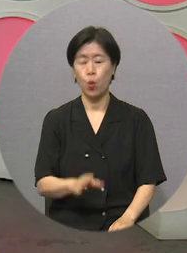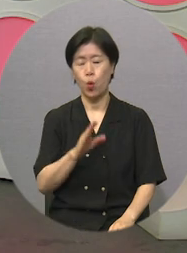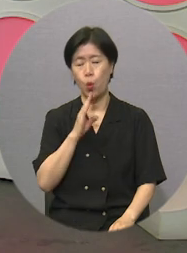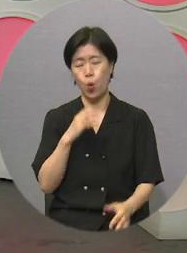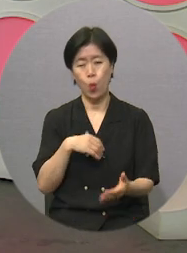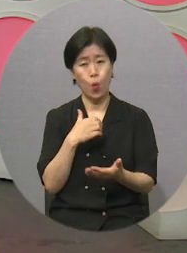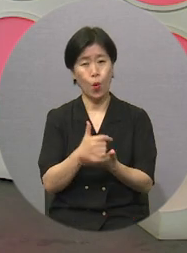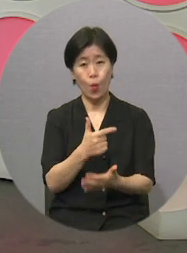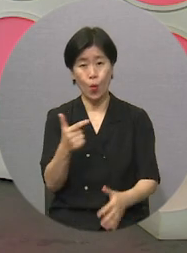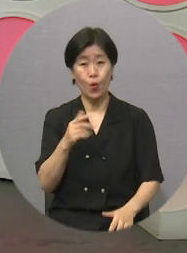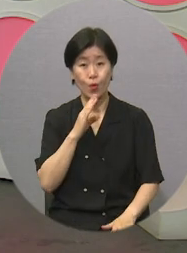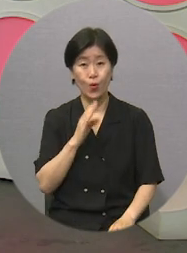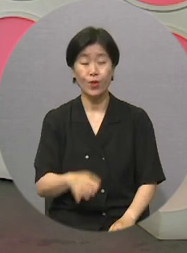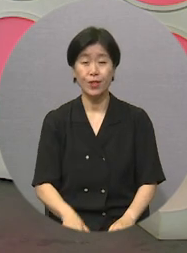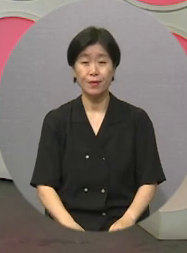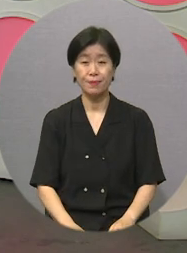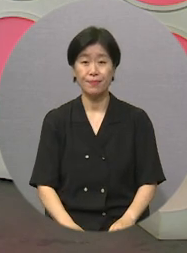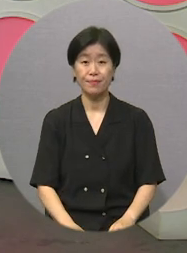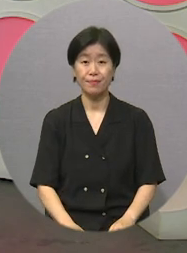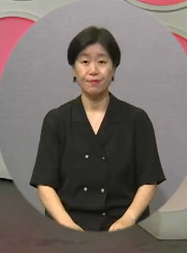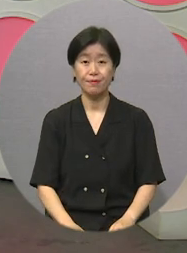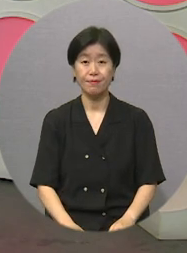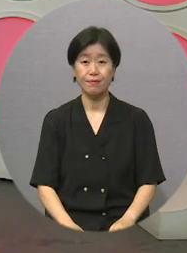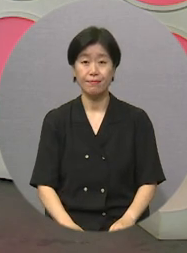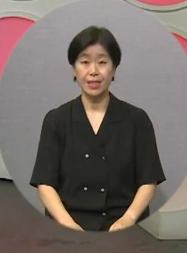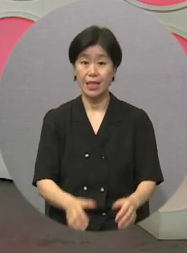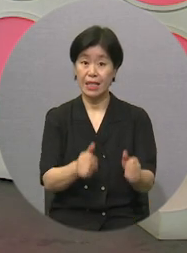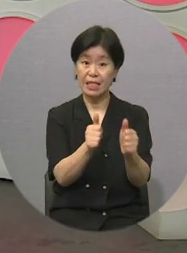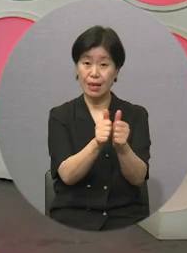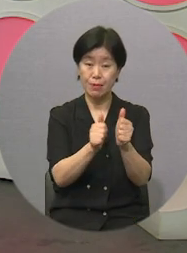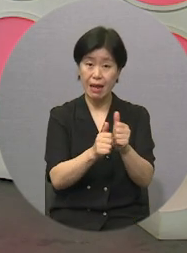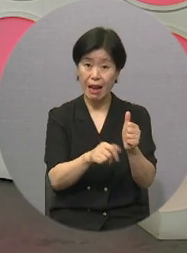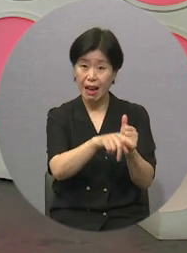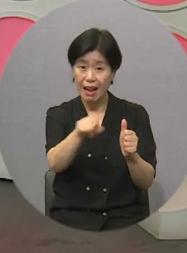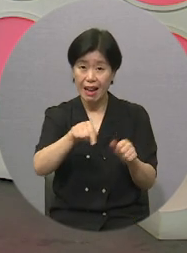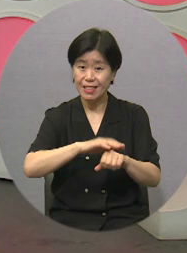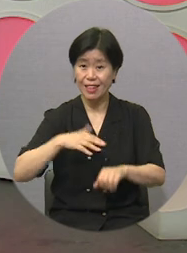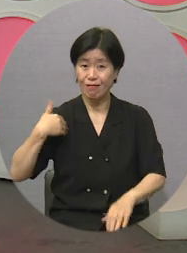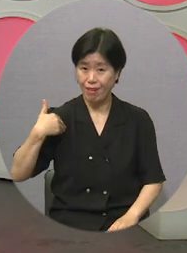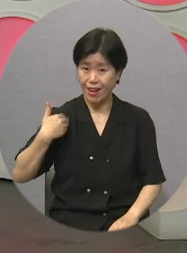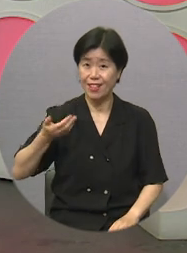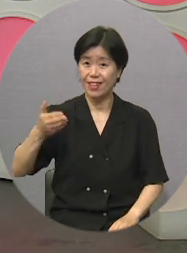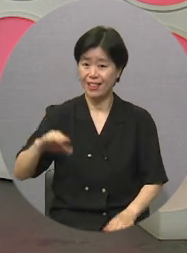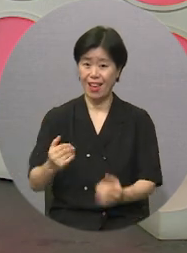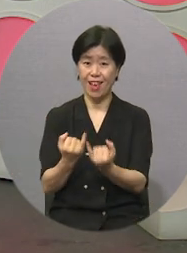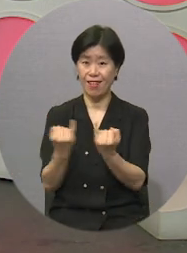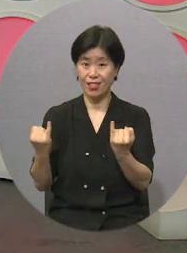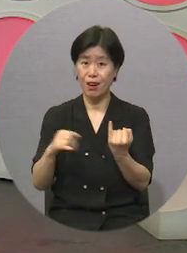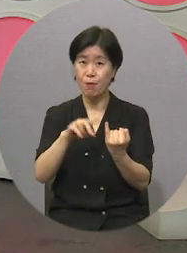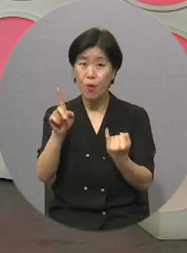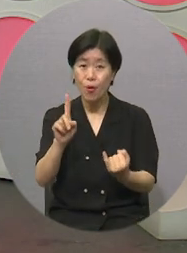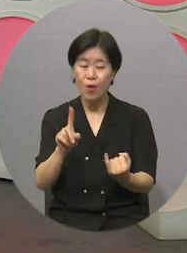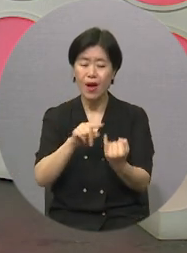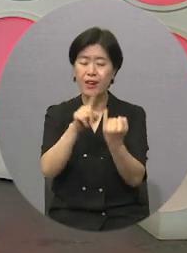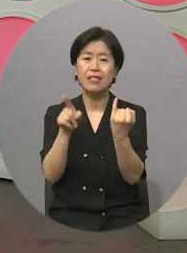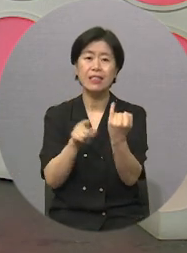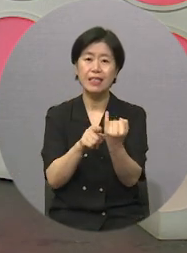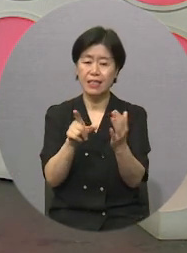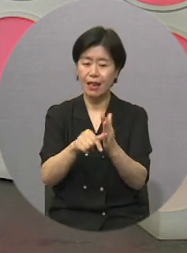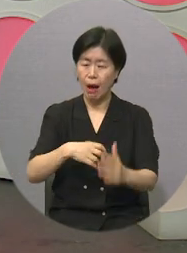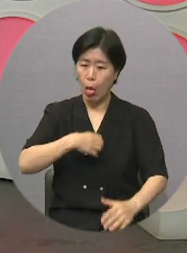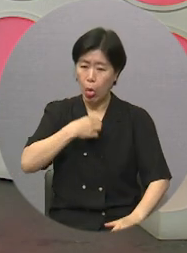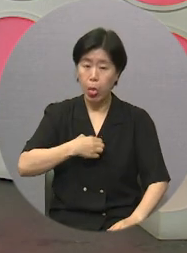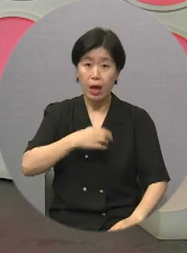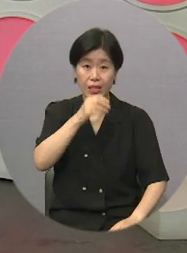감동이야. 와. 그 저는 우리 남자들은 잘 모르겠는데 우리 여성분들은 그래도 임신을 하면 입덧도